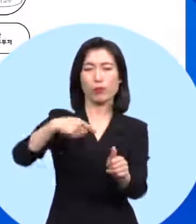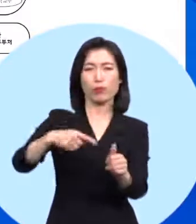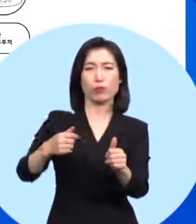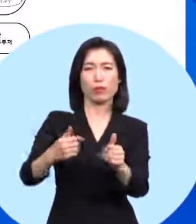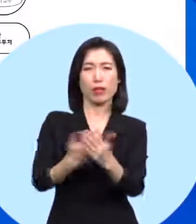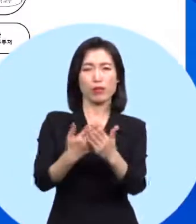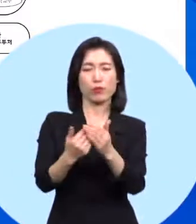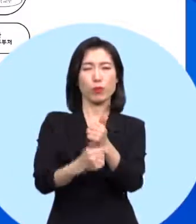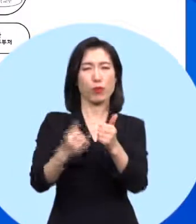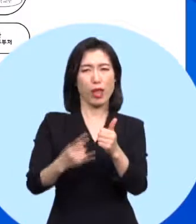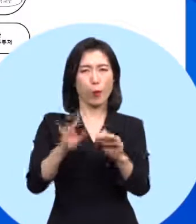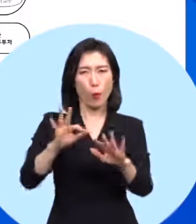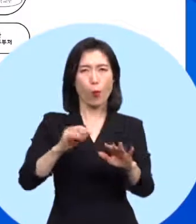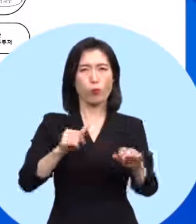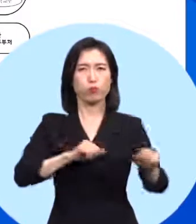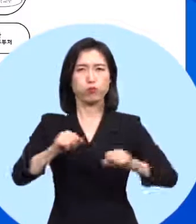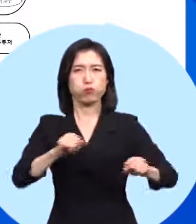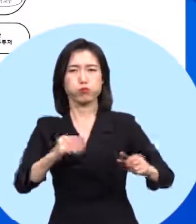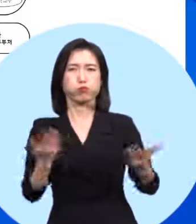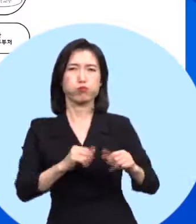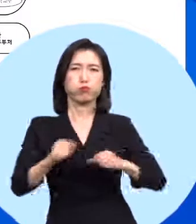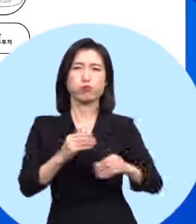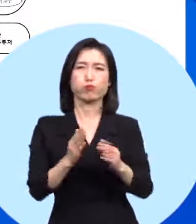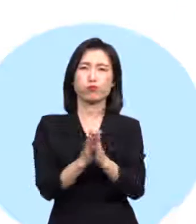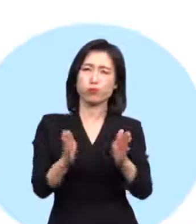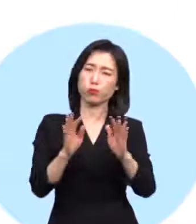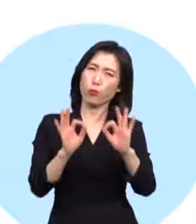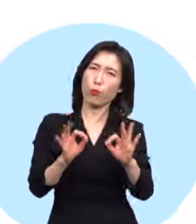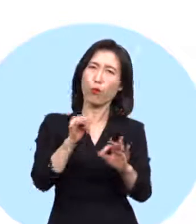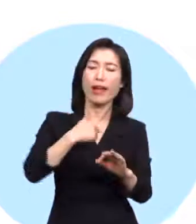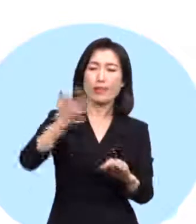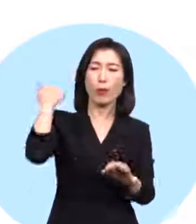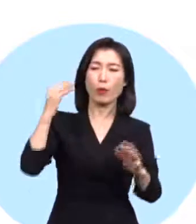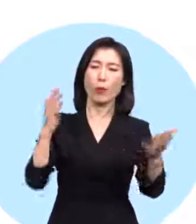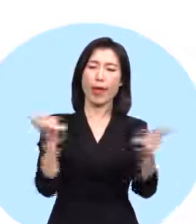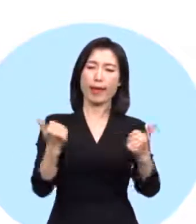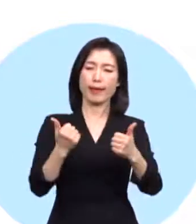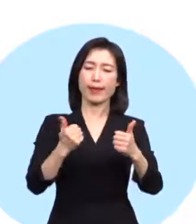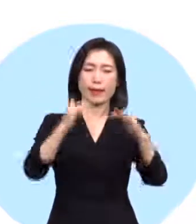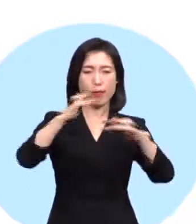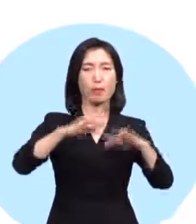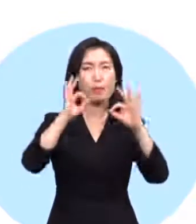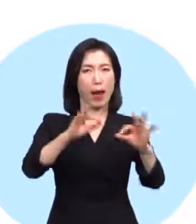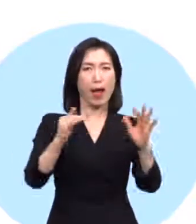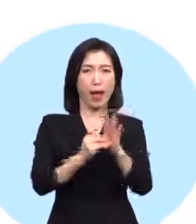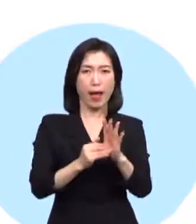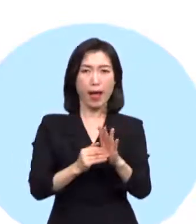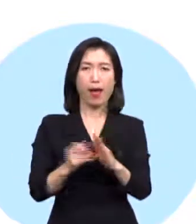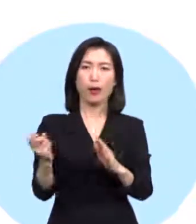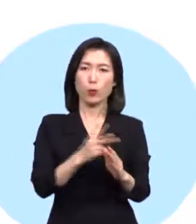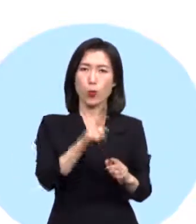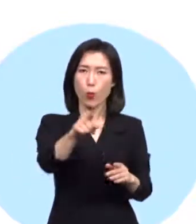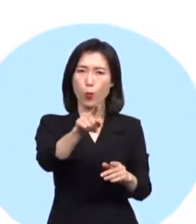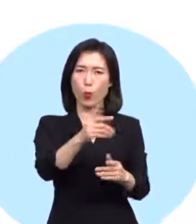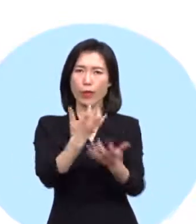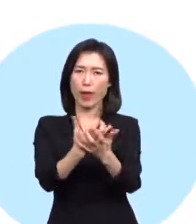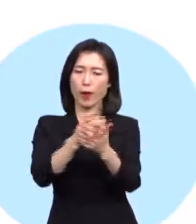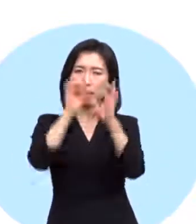고영상 박사님의 저번 발표자를 보았습니다. 또 역작인 저 문건을